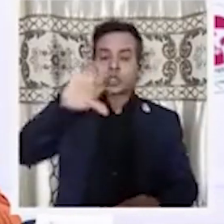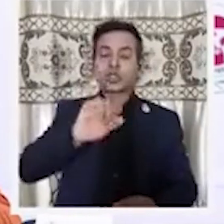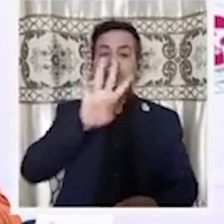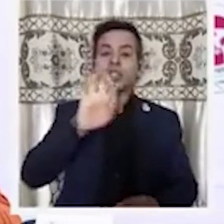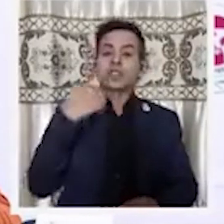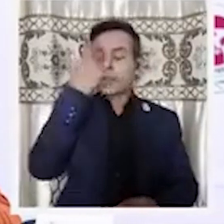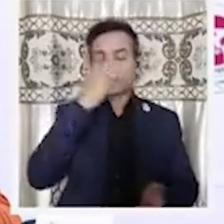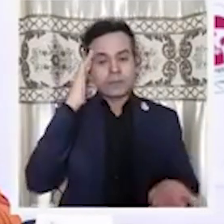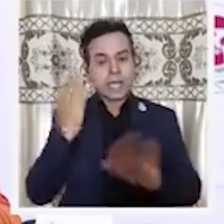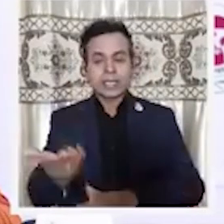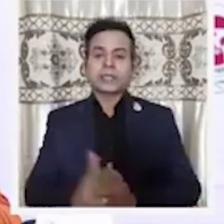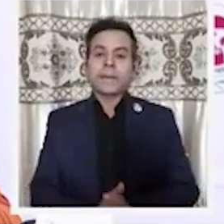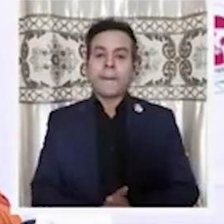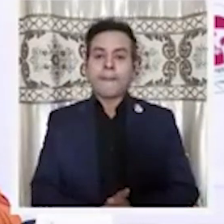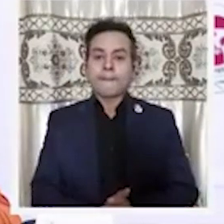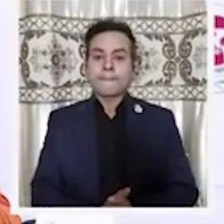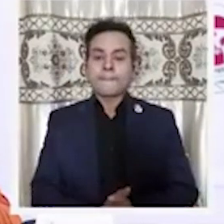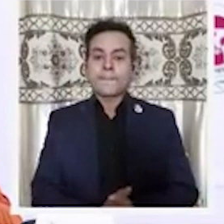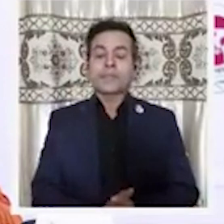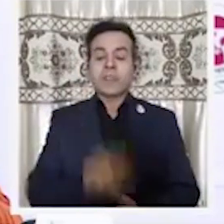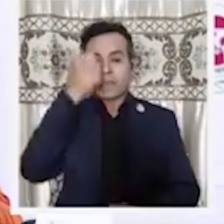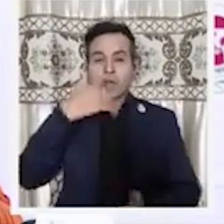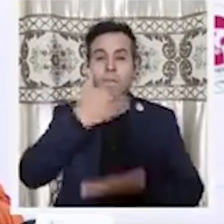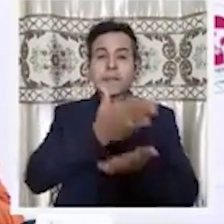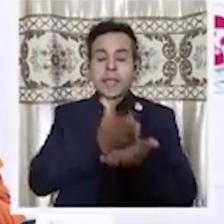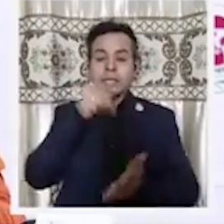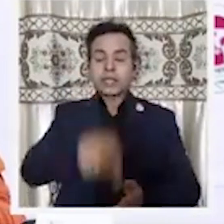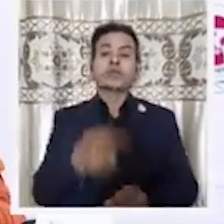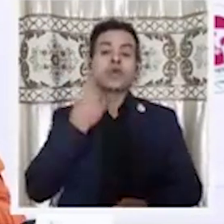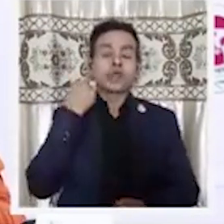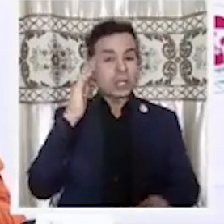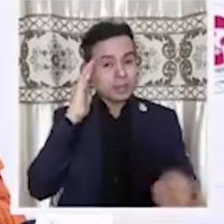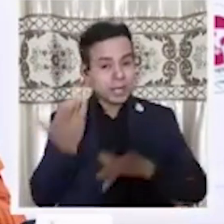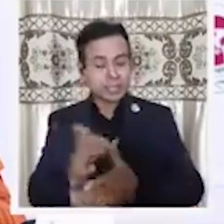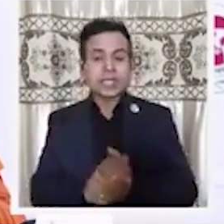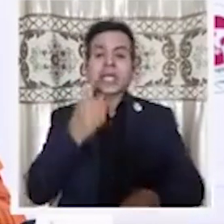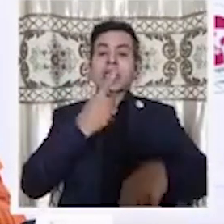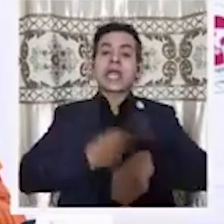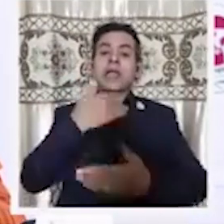323 জন, 51-60 624 জন এবং 60-ঊর্ধ্ব 940 জন।